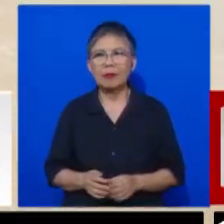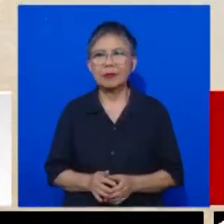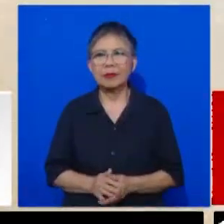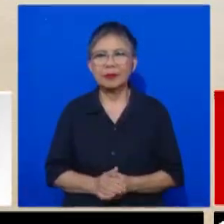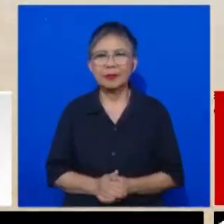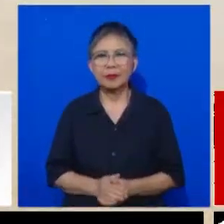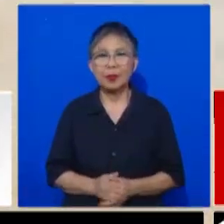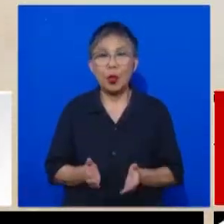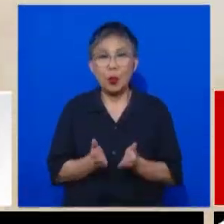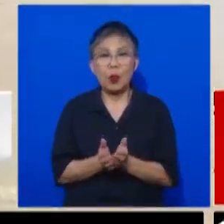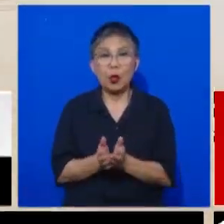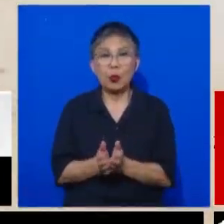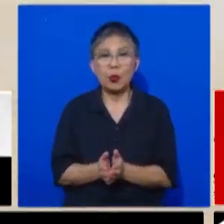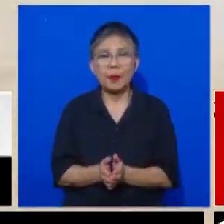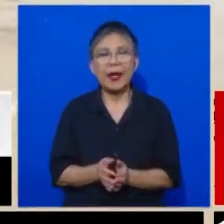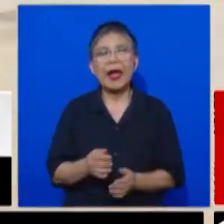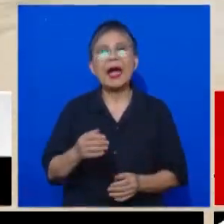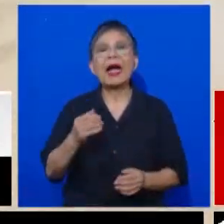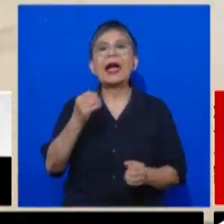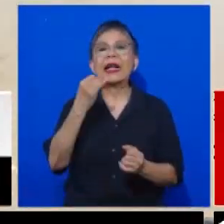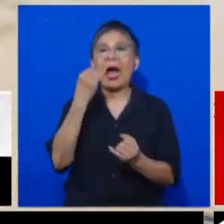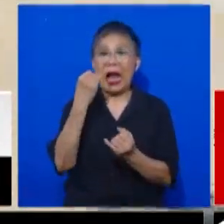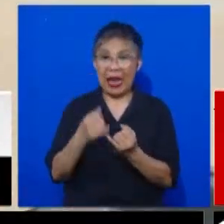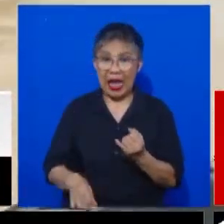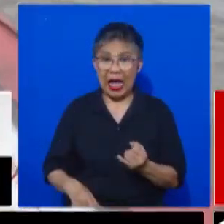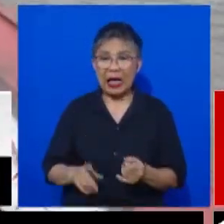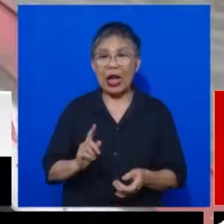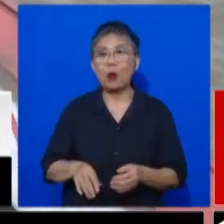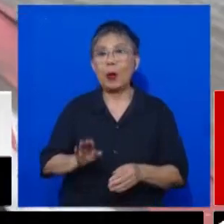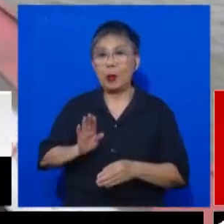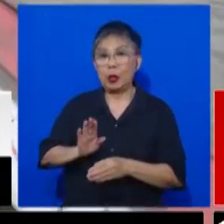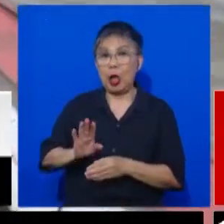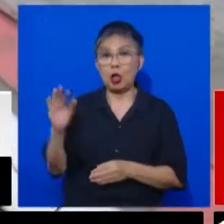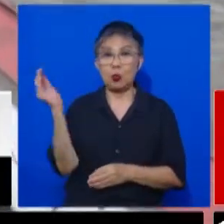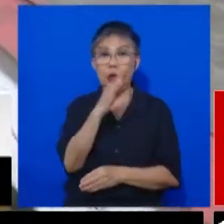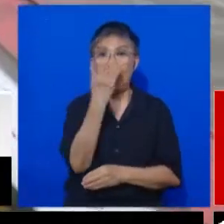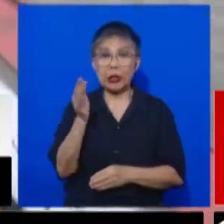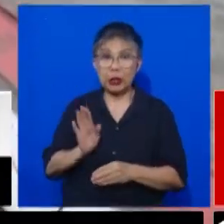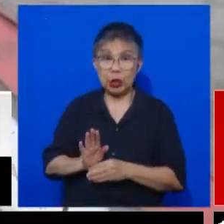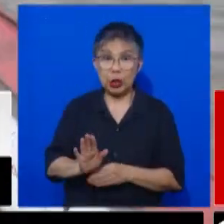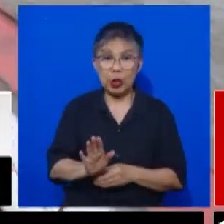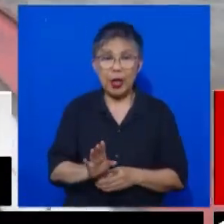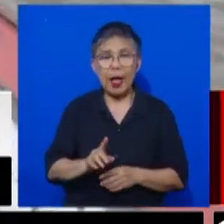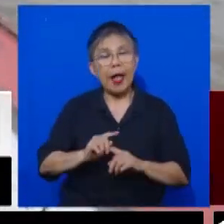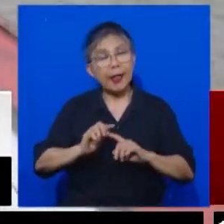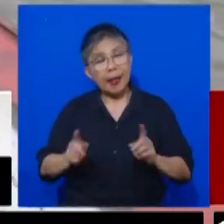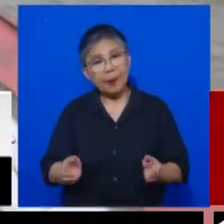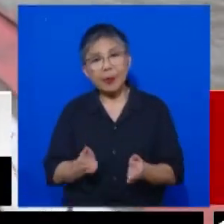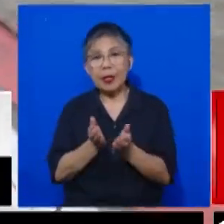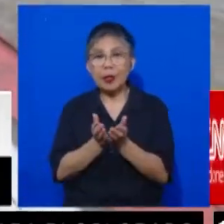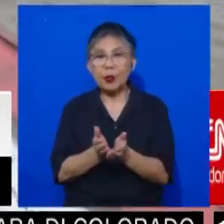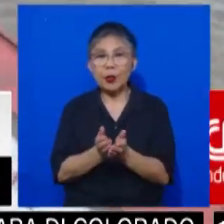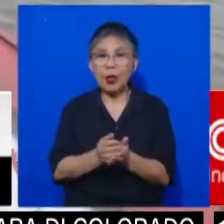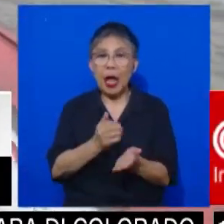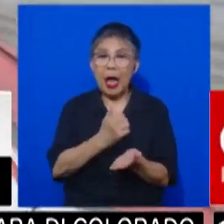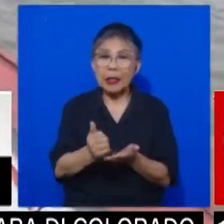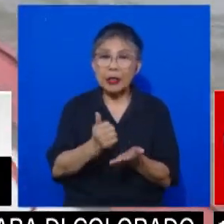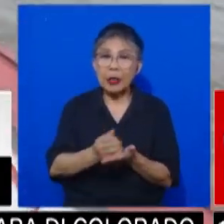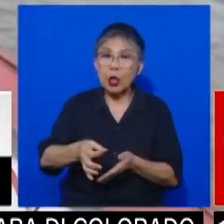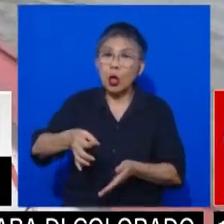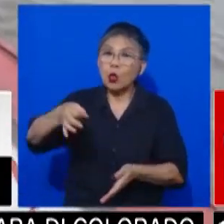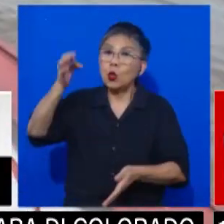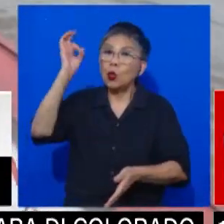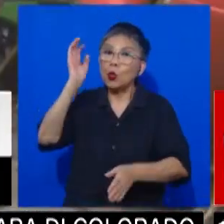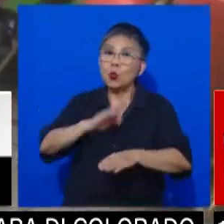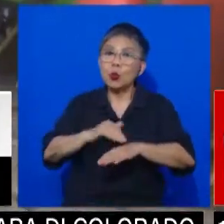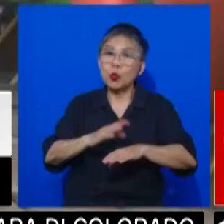Perahu ketek memang kalah dengan transportasi yang saat ini serba cepat. Namun perahu tradisional ini tetap menjadi gantungan hidup ratusan